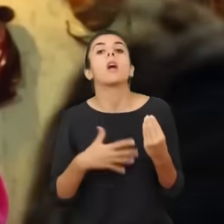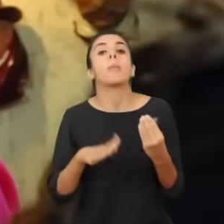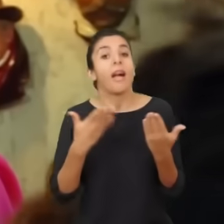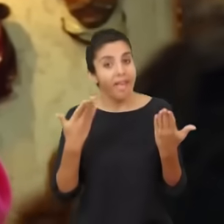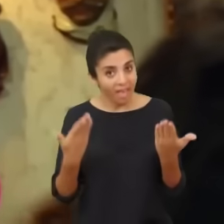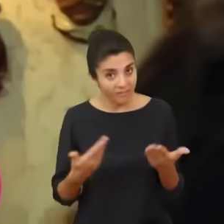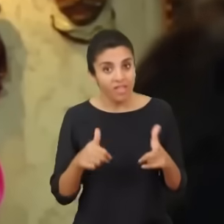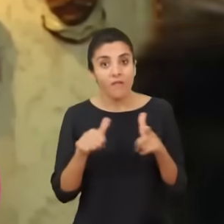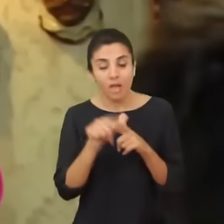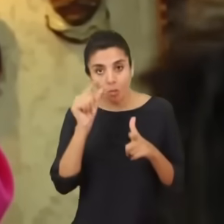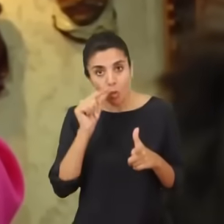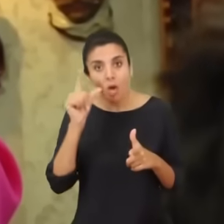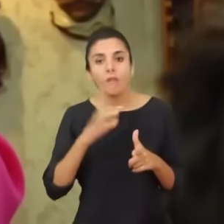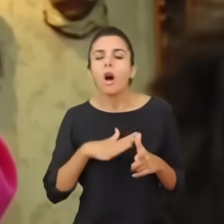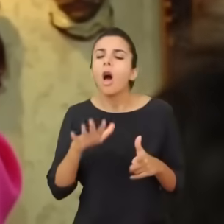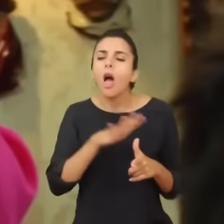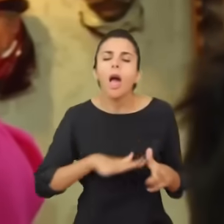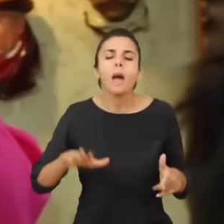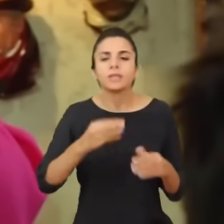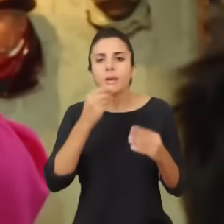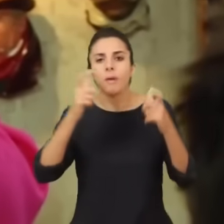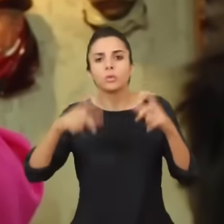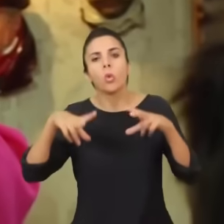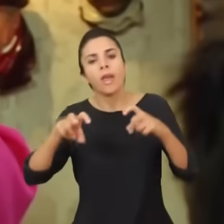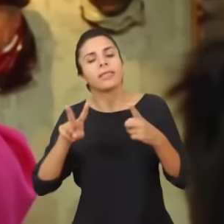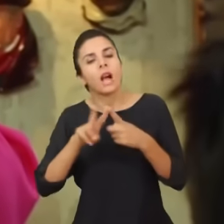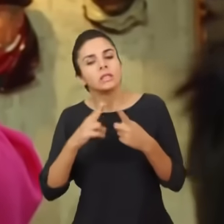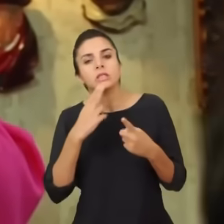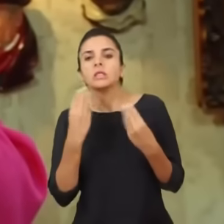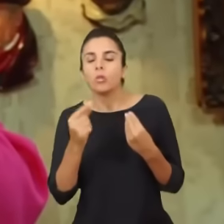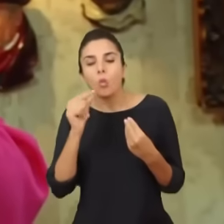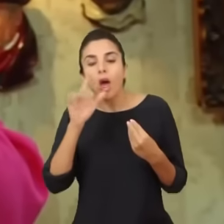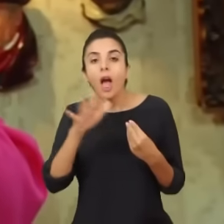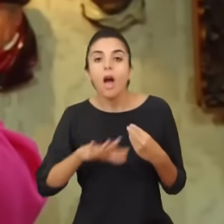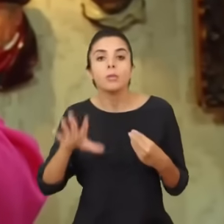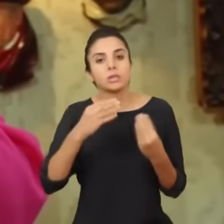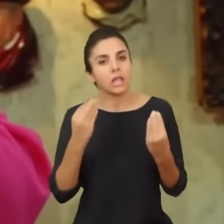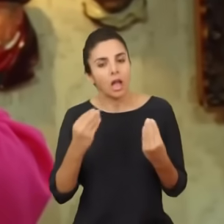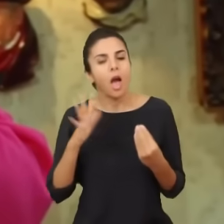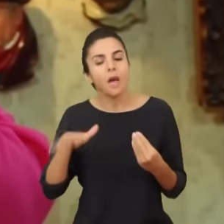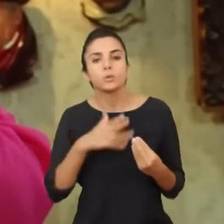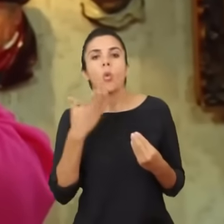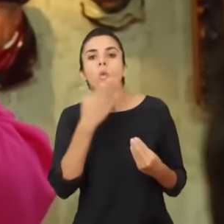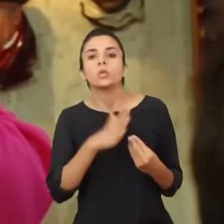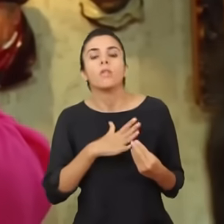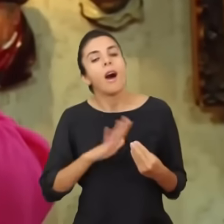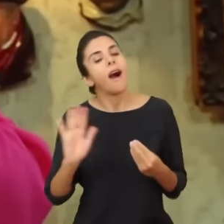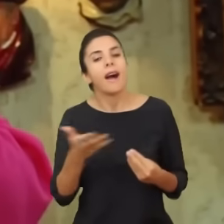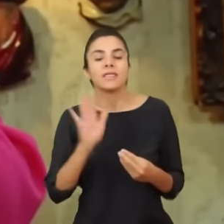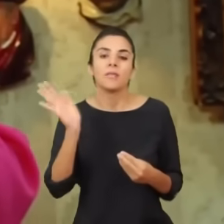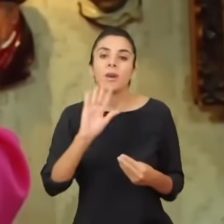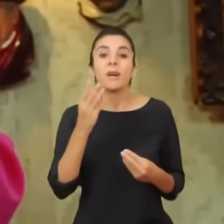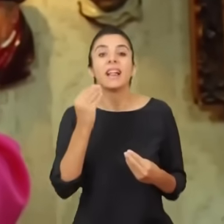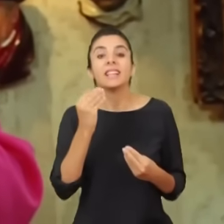Evet, Fehmi de uyandı. Hayır, hepsi masada oturuyorlar. Nazlı da iyi, o da uyandı. Tutacak, tutacak. Hepsi tutacak. Hadi, hadi. Size